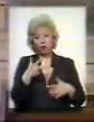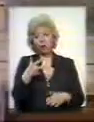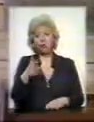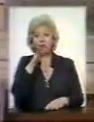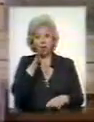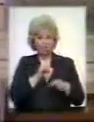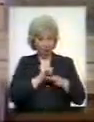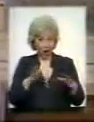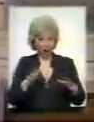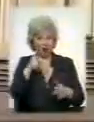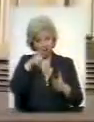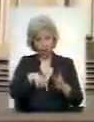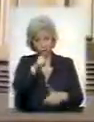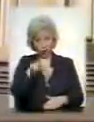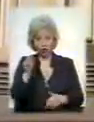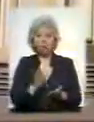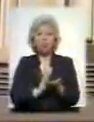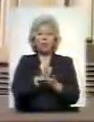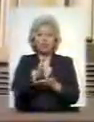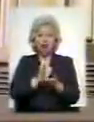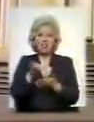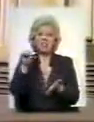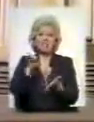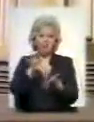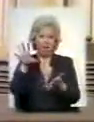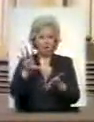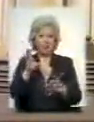храм прямо с Невского проспекта. Анастасия Зайцева, Михаил Холкин, Информ ТВ.